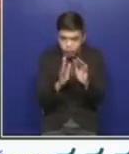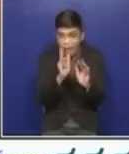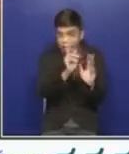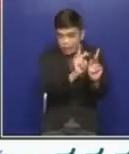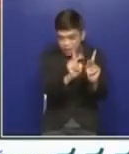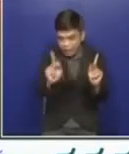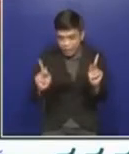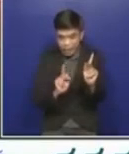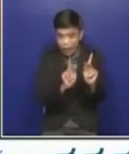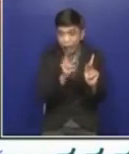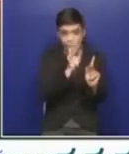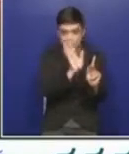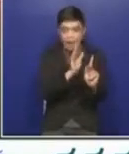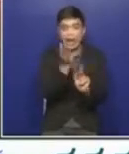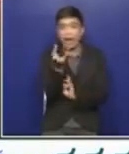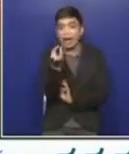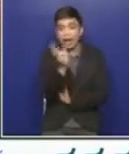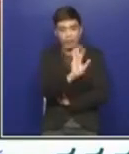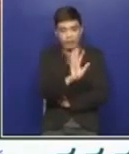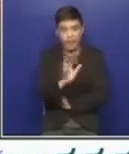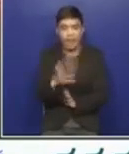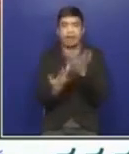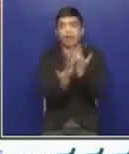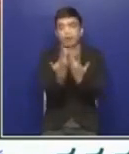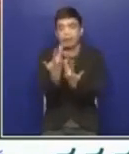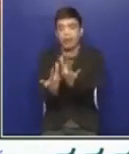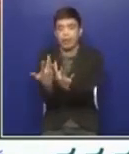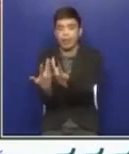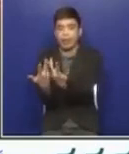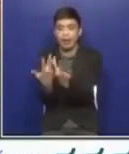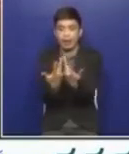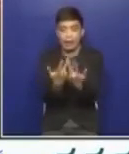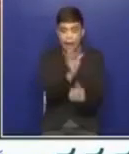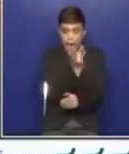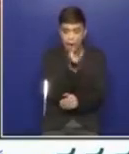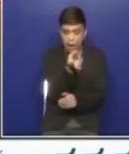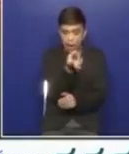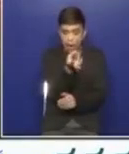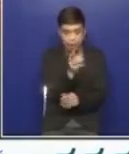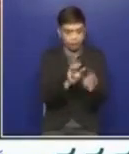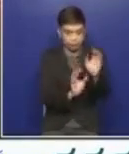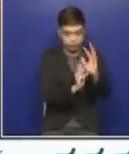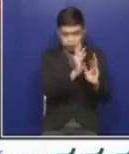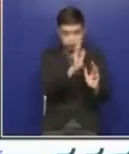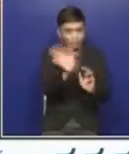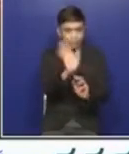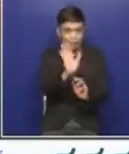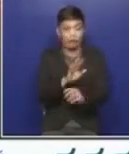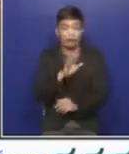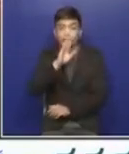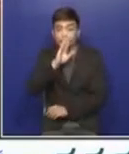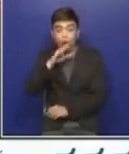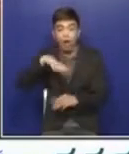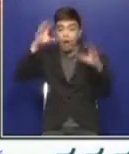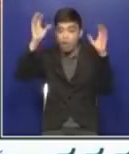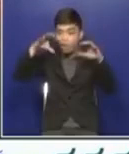ขียวๆนั้นไม่ใช่ต้นข้าวนะครับท่านประธานทั้งหมดนั่นคือต้นหญ้าครับต้นหญ้าทั้งหมดเลยนะครับเนื่องจากว่าเมื่อฝนไม่มาหญ้าก็ขึ้น